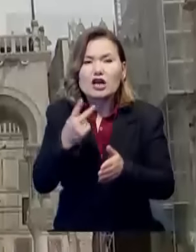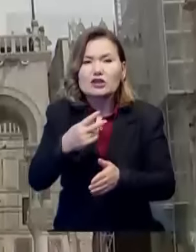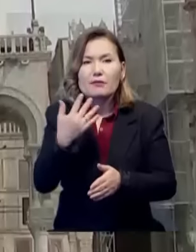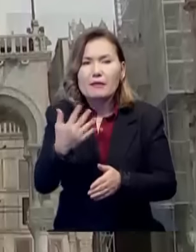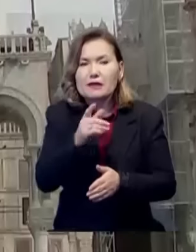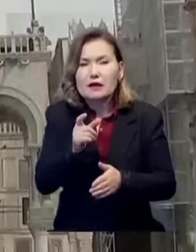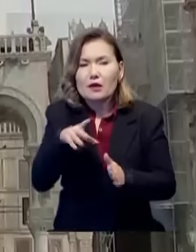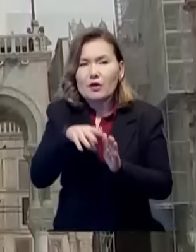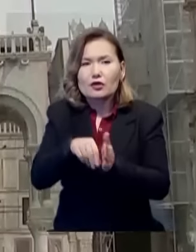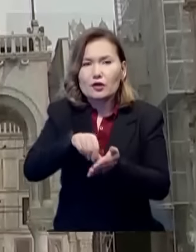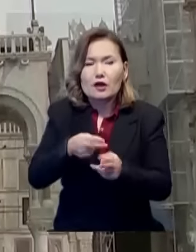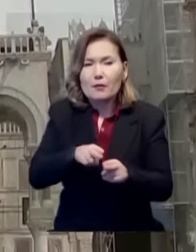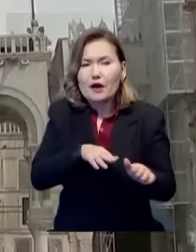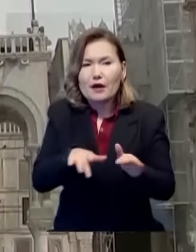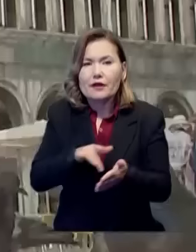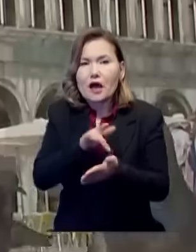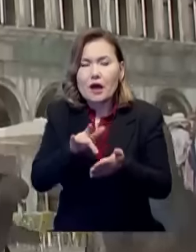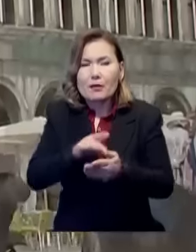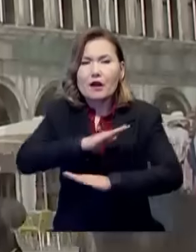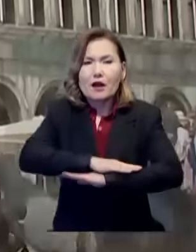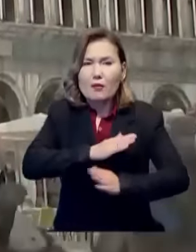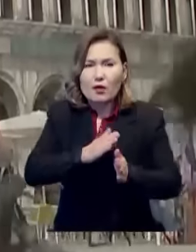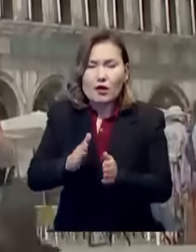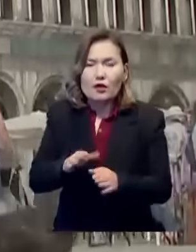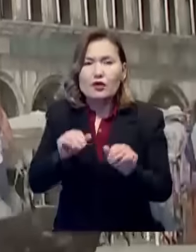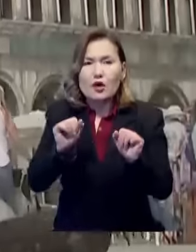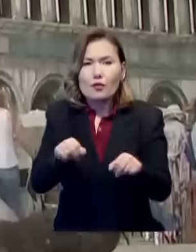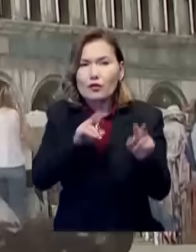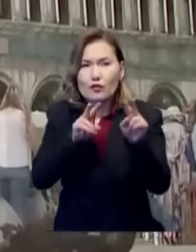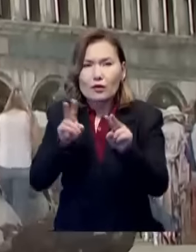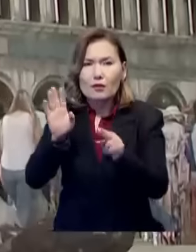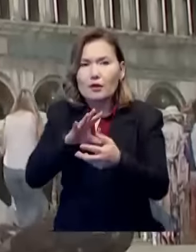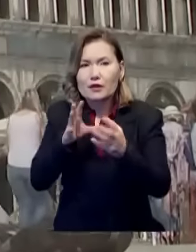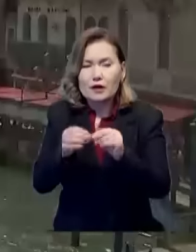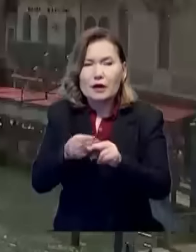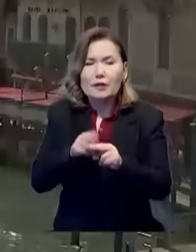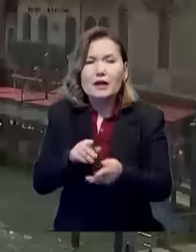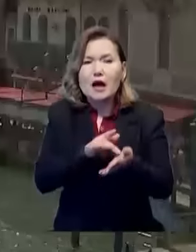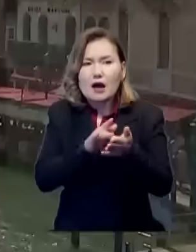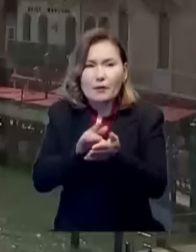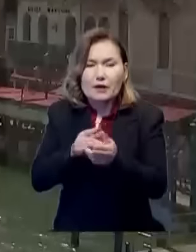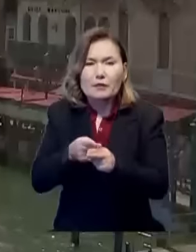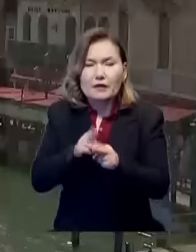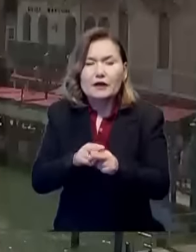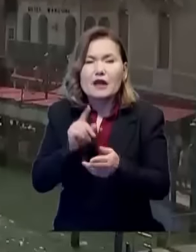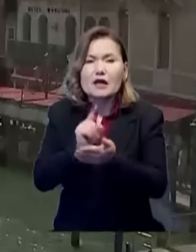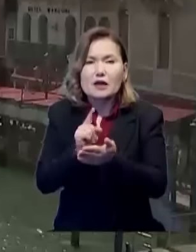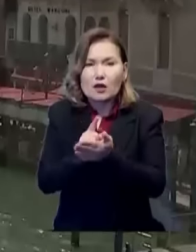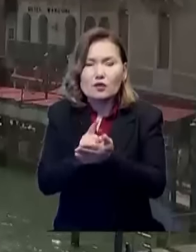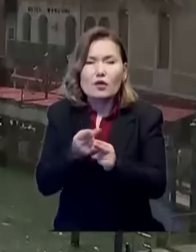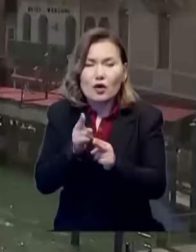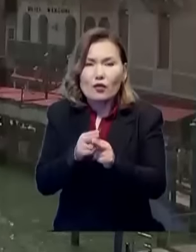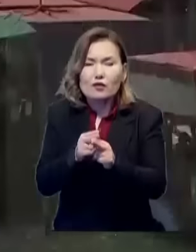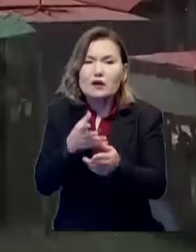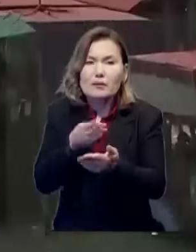25-тен аспауы тиіс. Шара қаладағы қоғамдық тәртіпті реттеуге мүмкіндік береді, жергілікті билік. Бұдан бөлек саяхатшылардан алым алынатын болады.